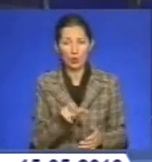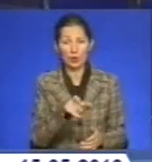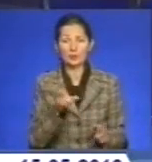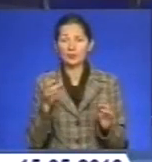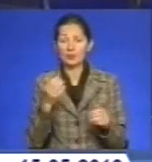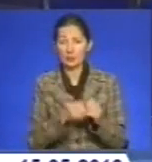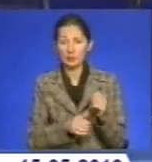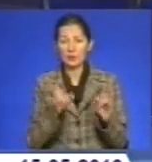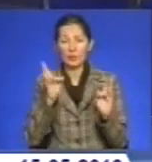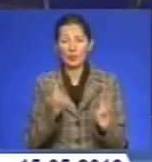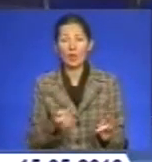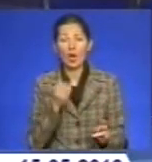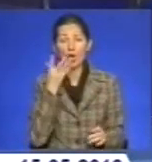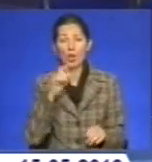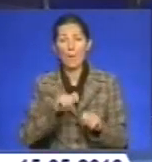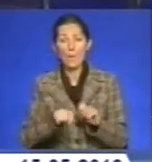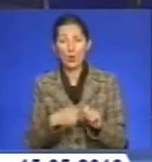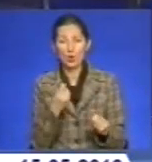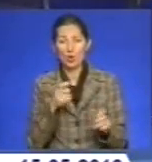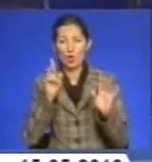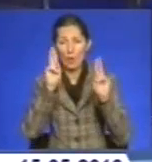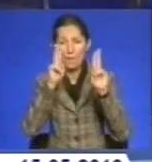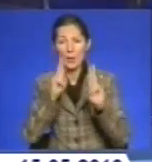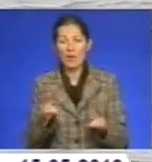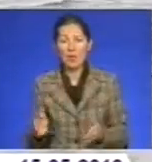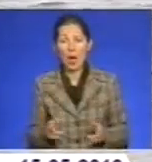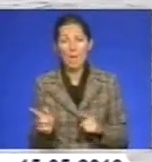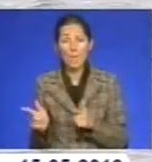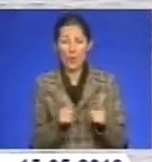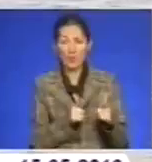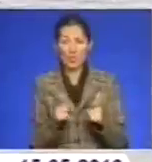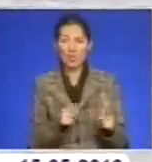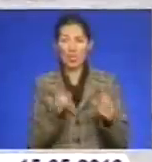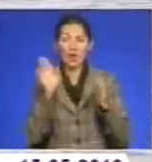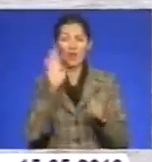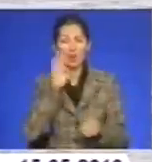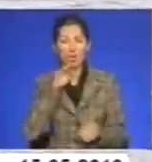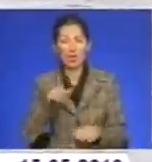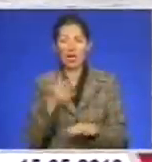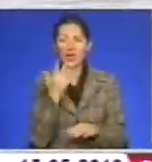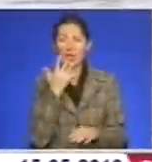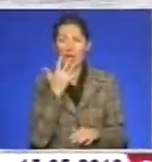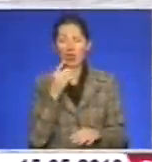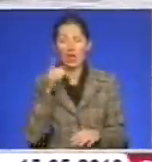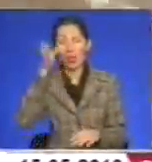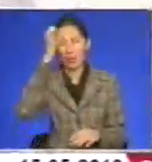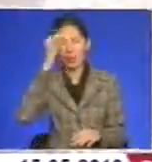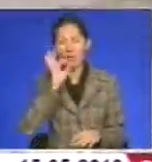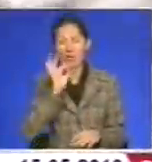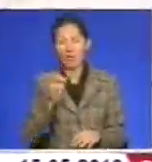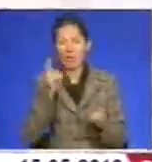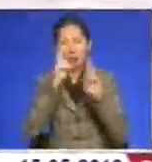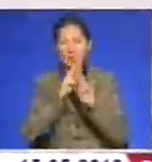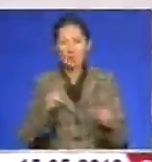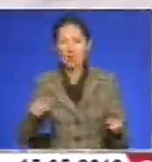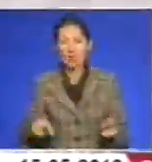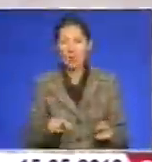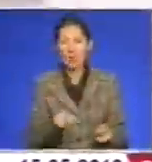біда трапляється, коли порушують правила поведінки на воді. Народна мудрість каже, не знаючи броду, не лізь у